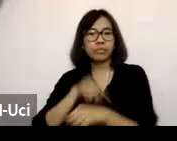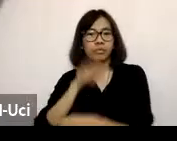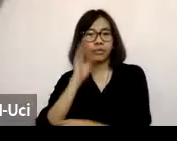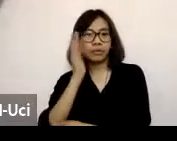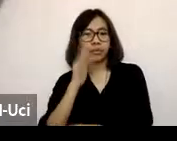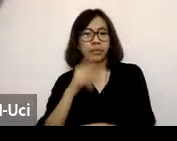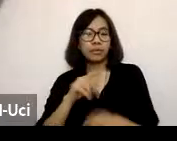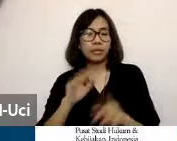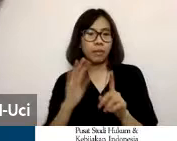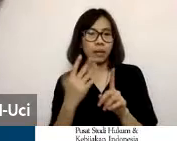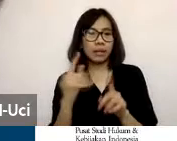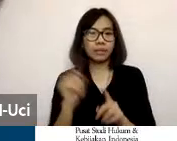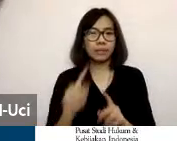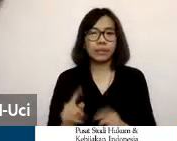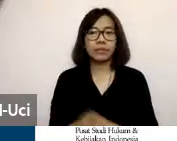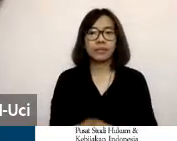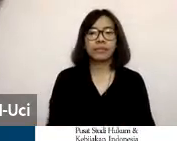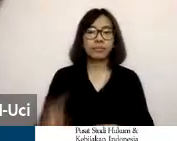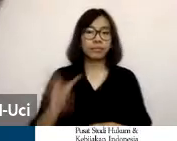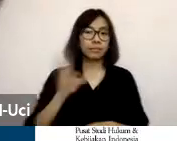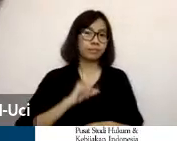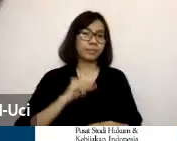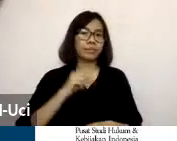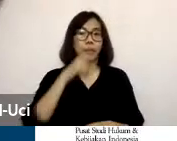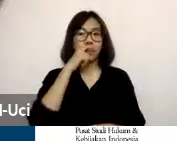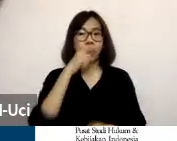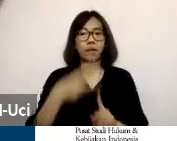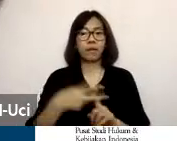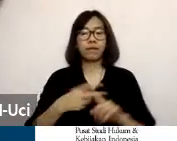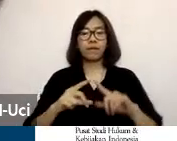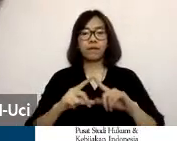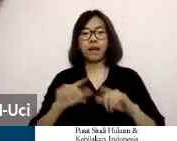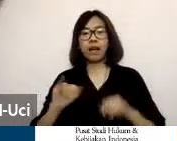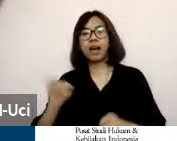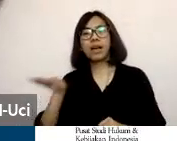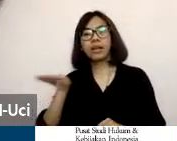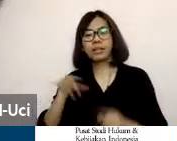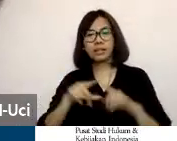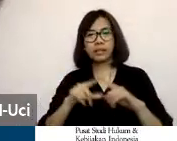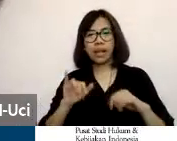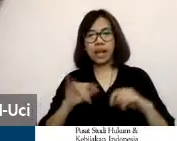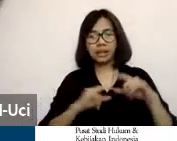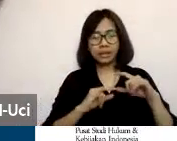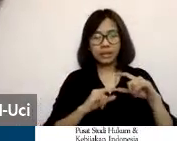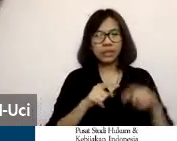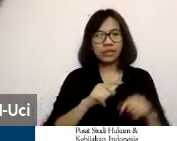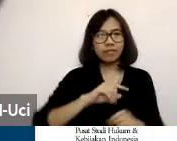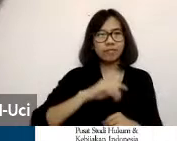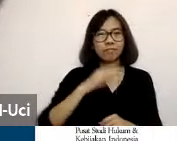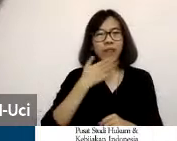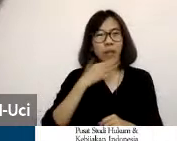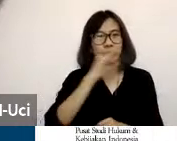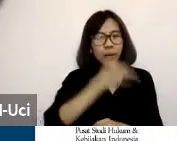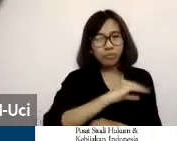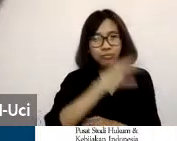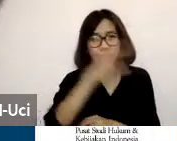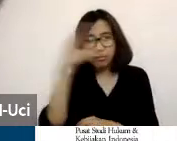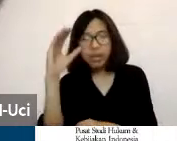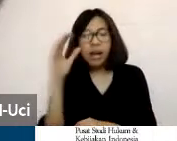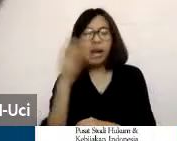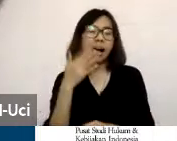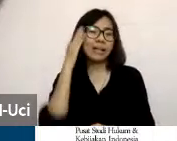eh baik masih Mas Antoni Selamat pagi menjelang siang salamualaikum warahmatullahi wabarakatuh